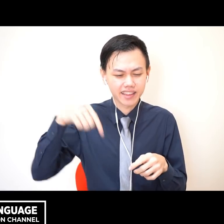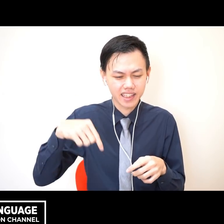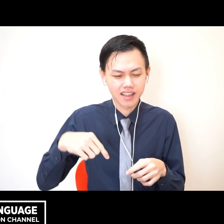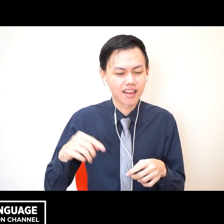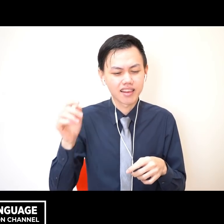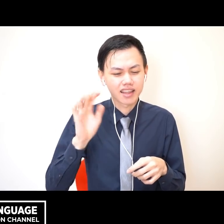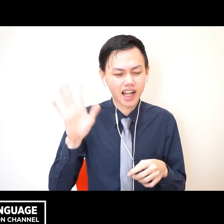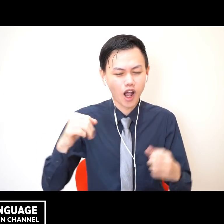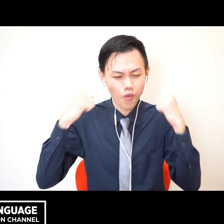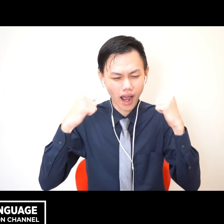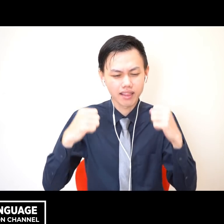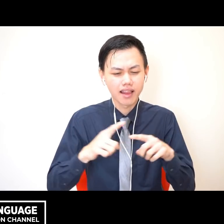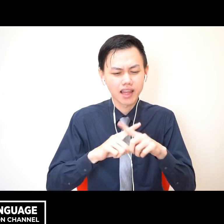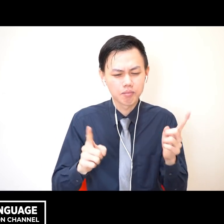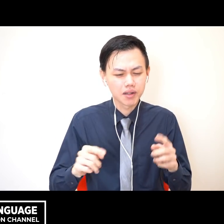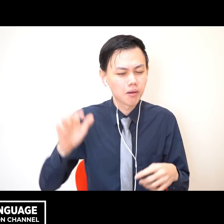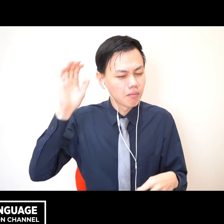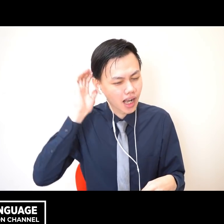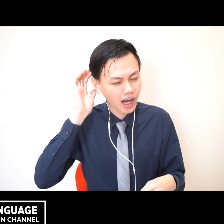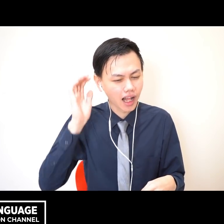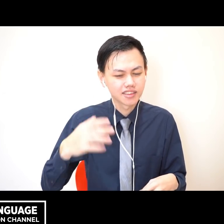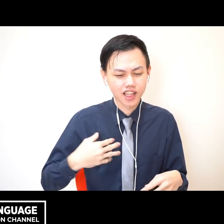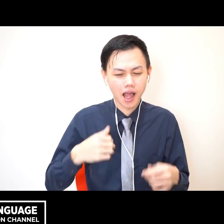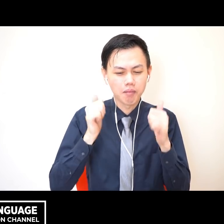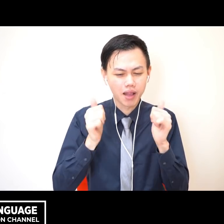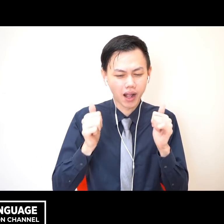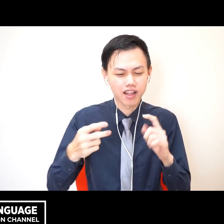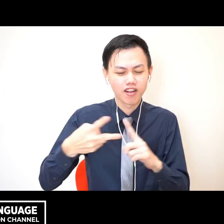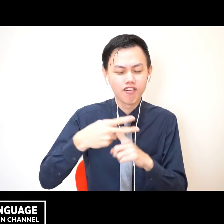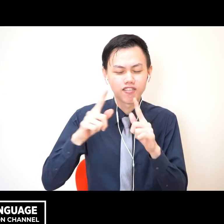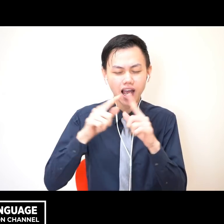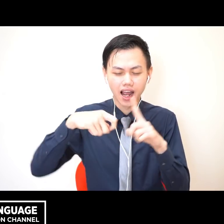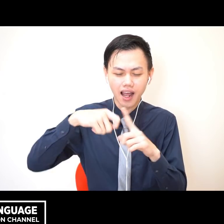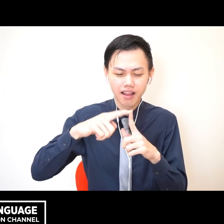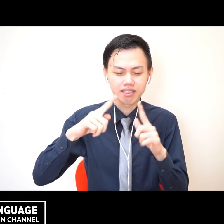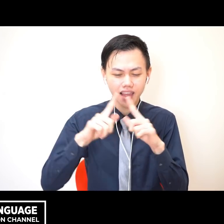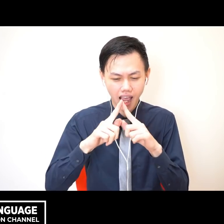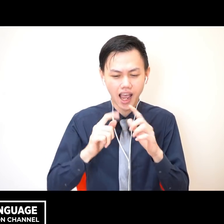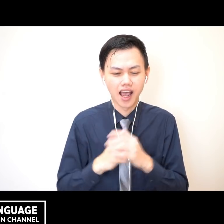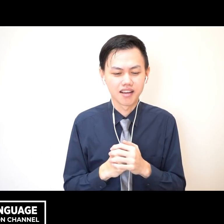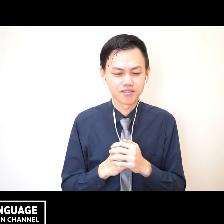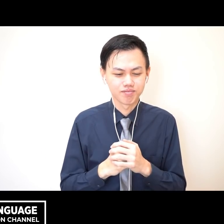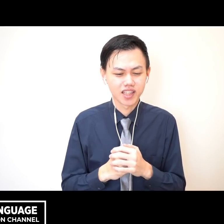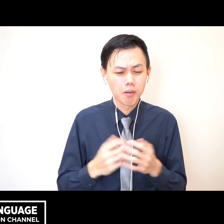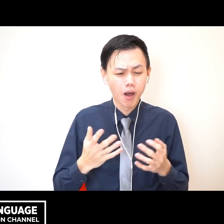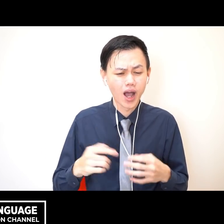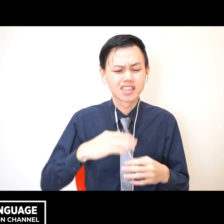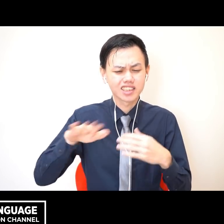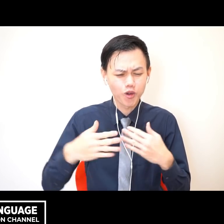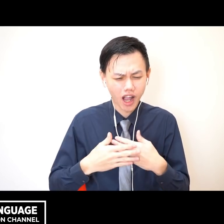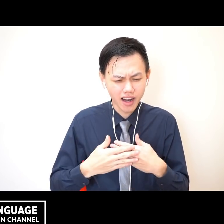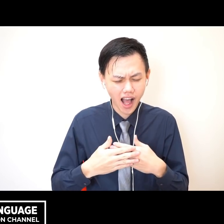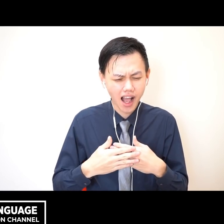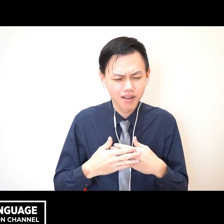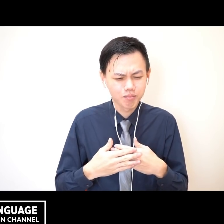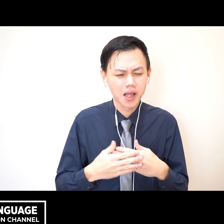service ini di gadget saudara, yang bisa tetap mempunyai pulsa atau mempunyai internet untuk bisa menikmati